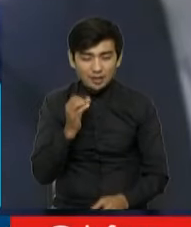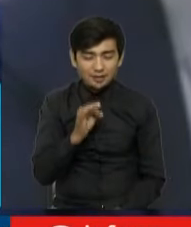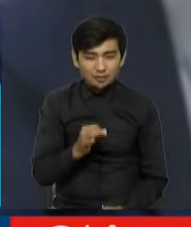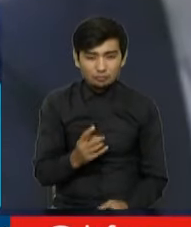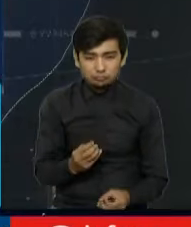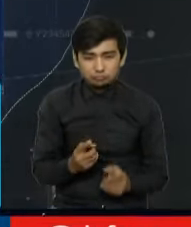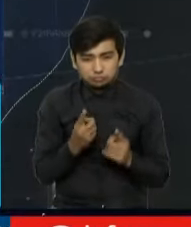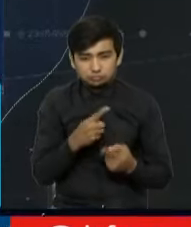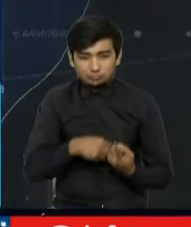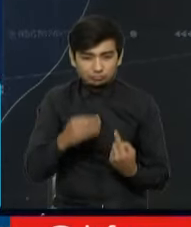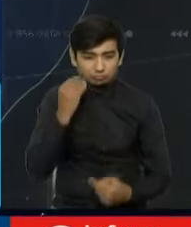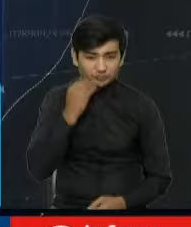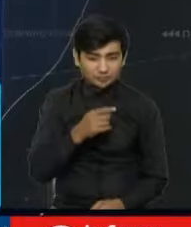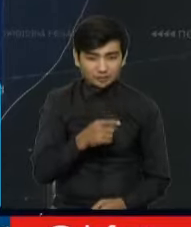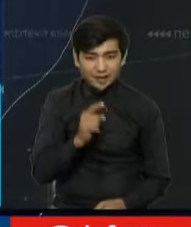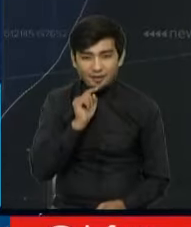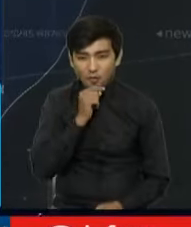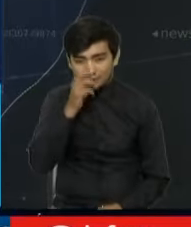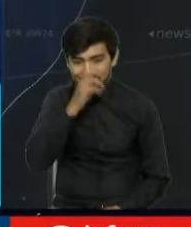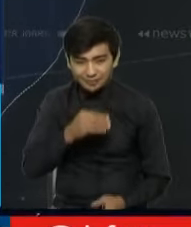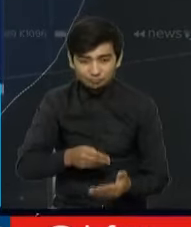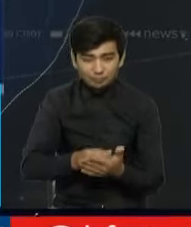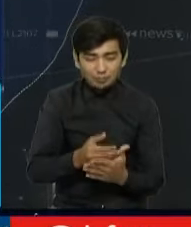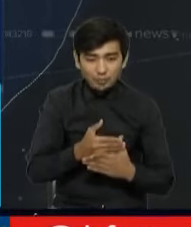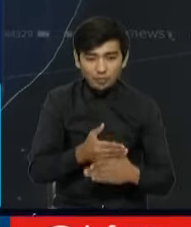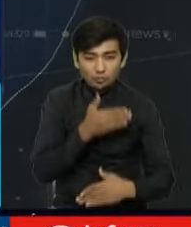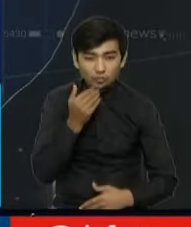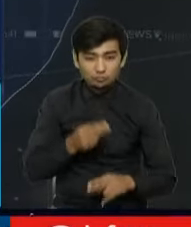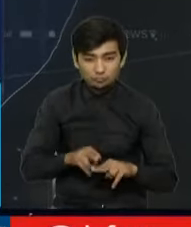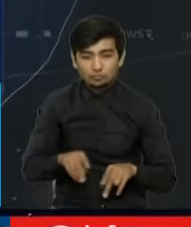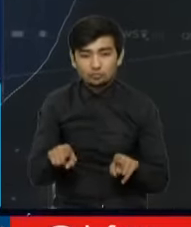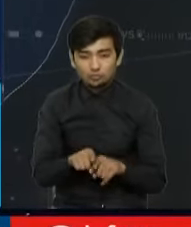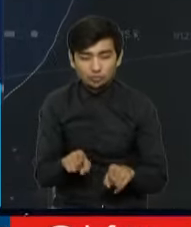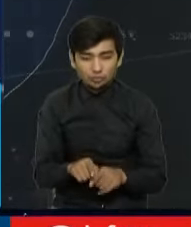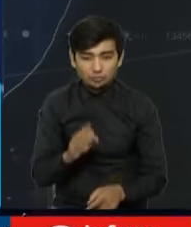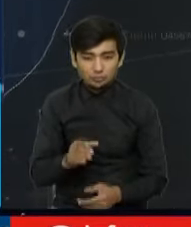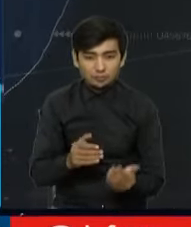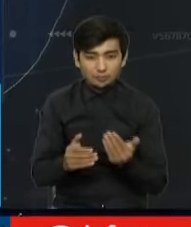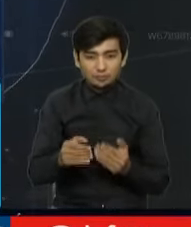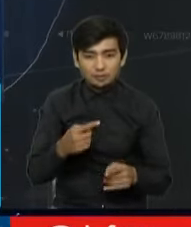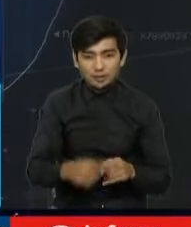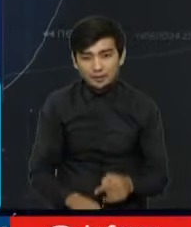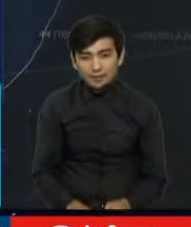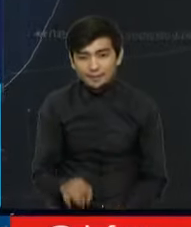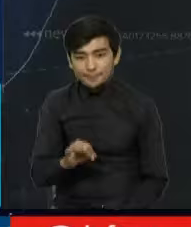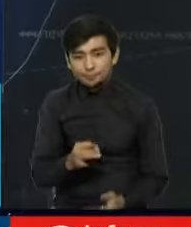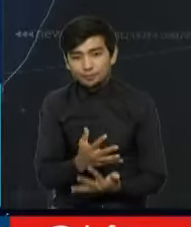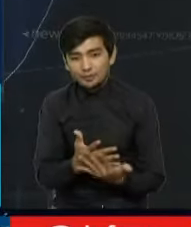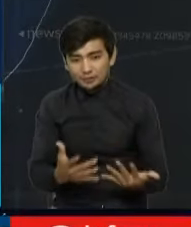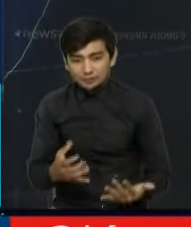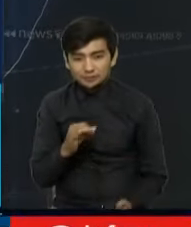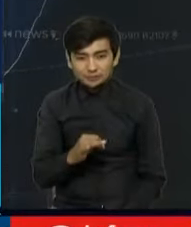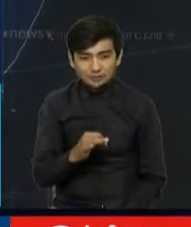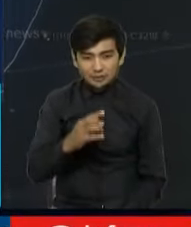экономику страны. Возврат активов – тоже один из больших вопросов, который меня как юриста волновал.